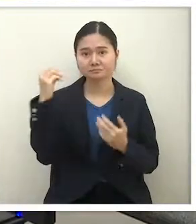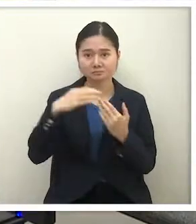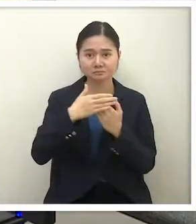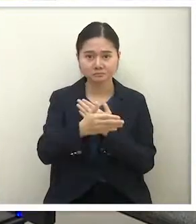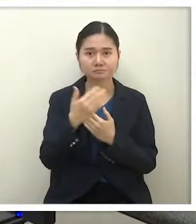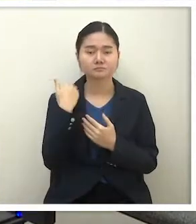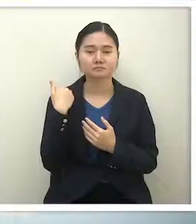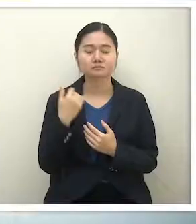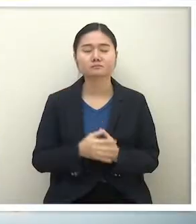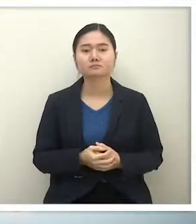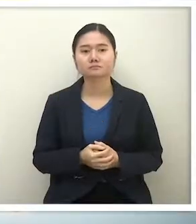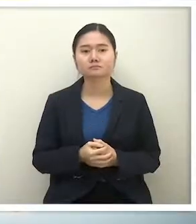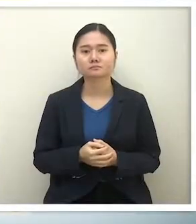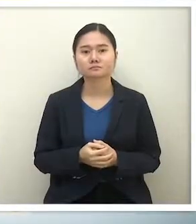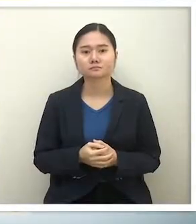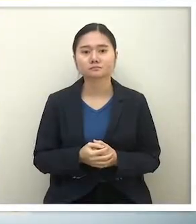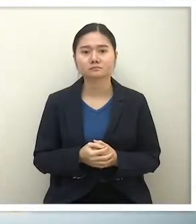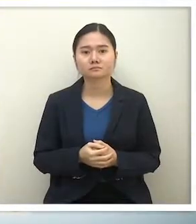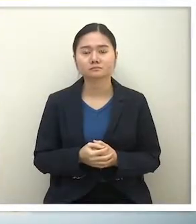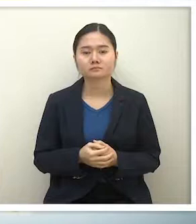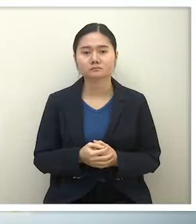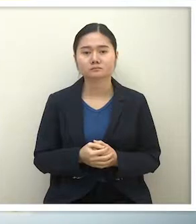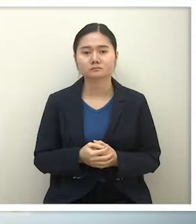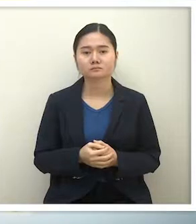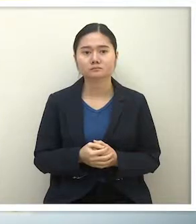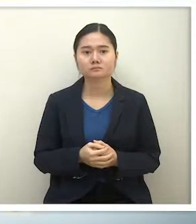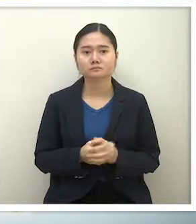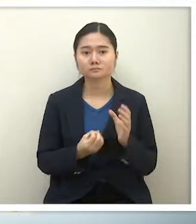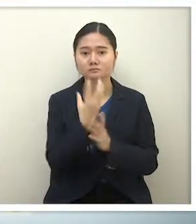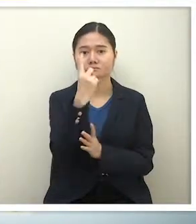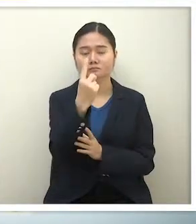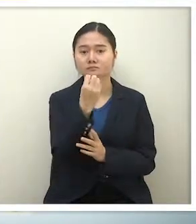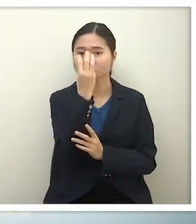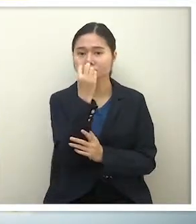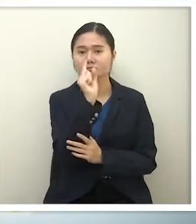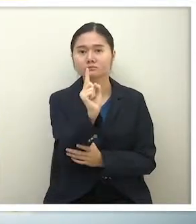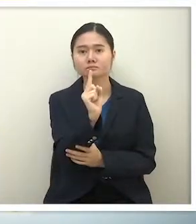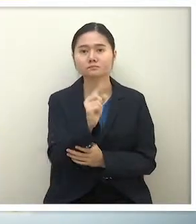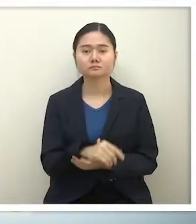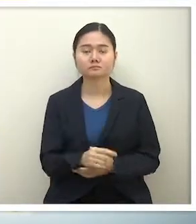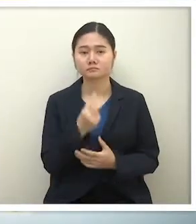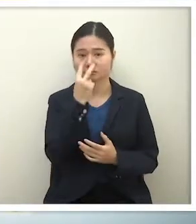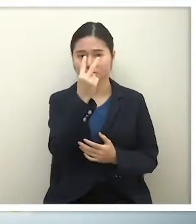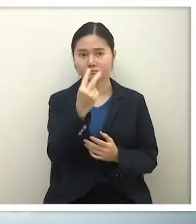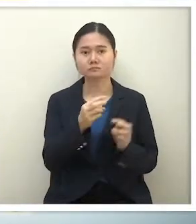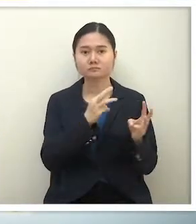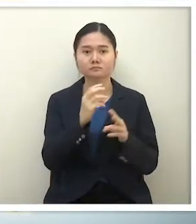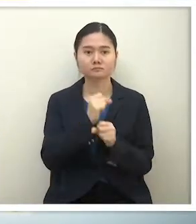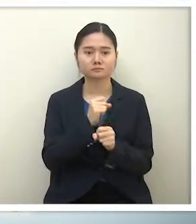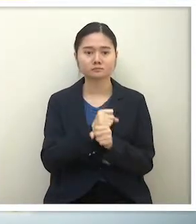ามีสีสันสวยงามมีต้นไม้ต้นเดียวเองดอกไม้ช่อหน้าอีกช่อหนึ่งเดี๋ยวเรามาดูว่าเขาท